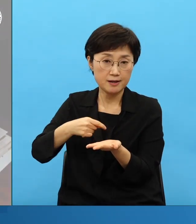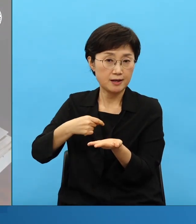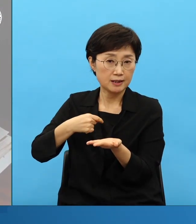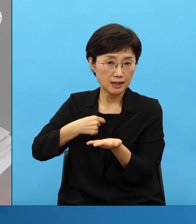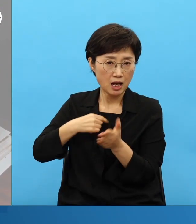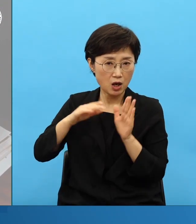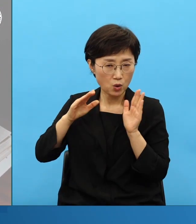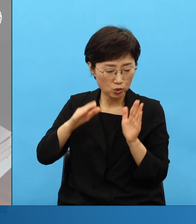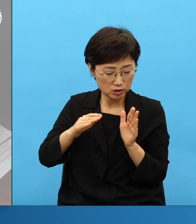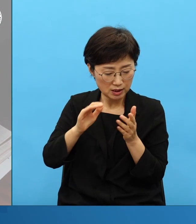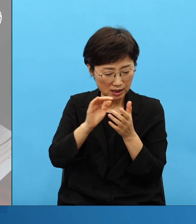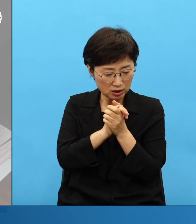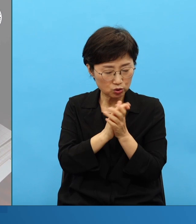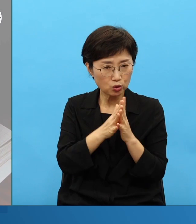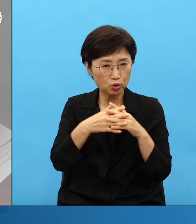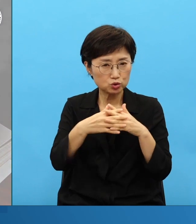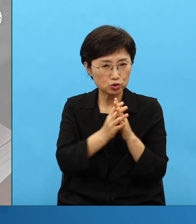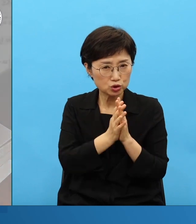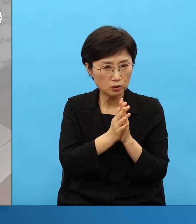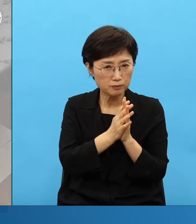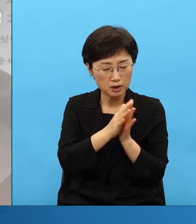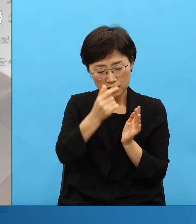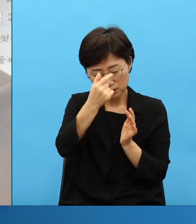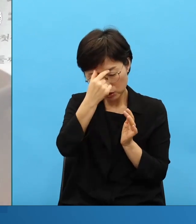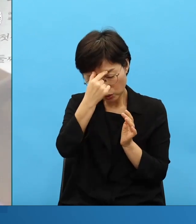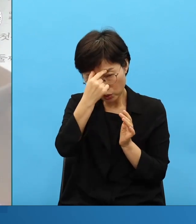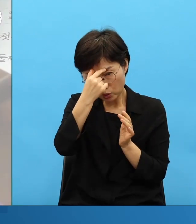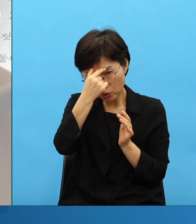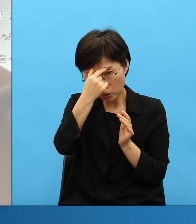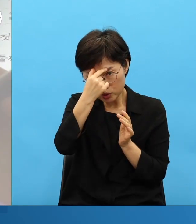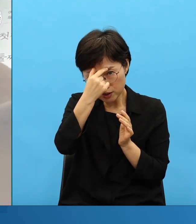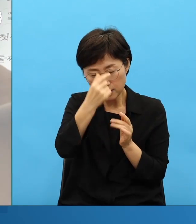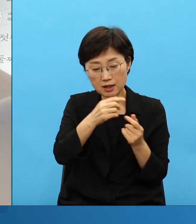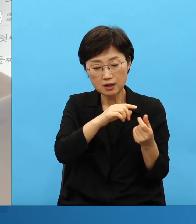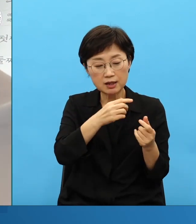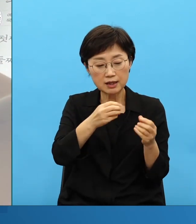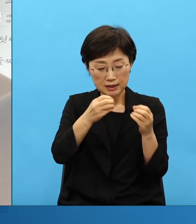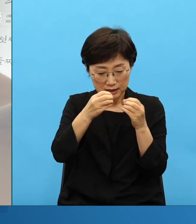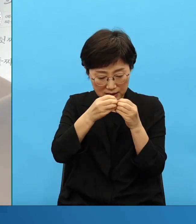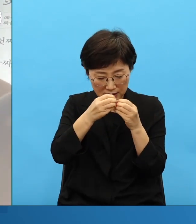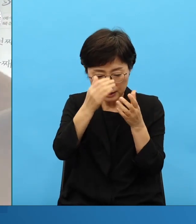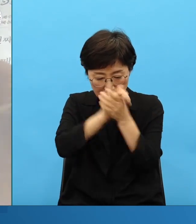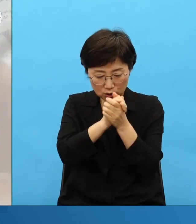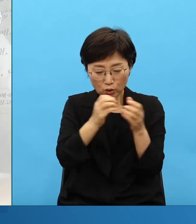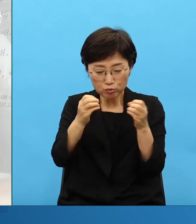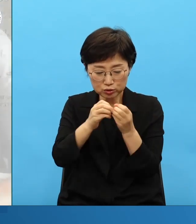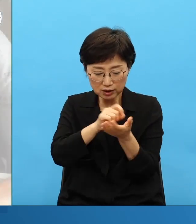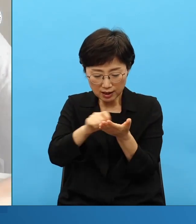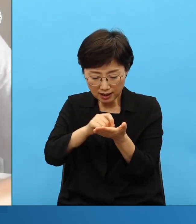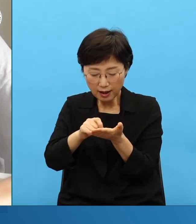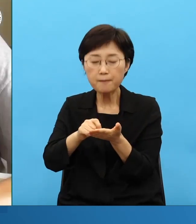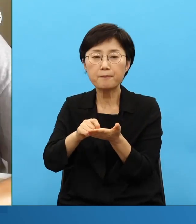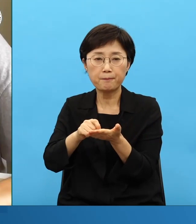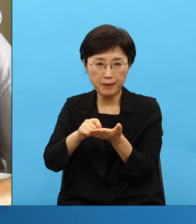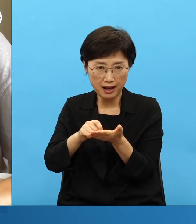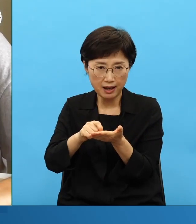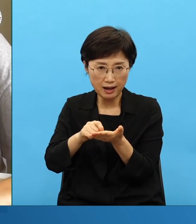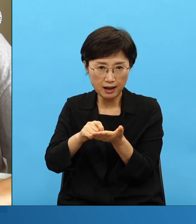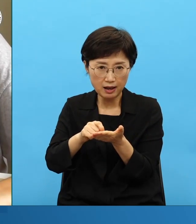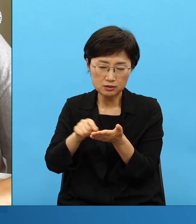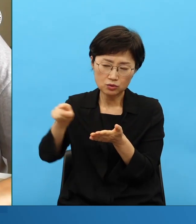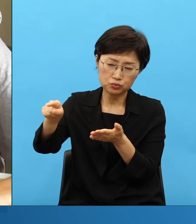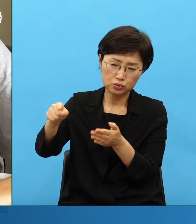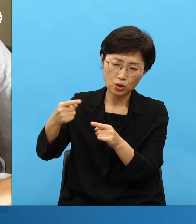오늘 기도첩상을 통해 현장에서 누릴 한 줄 기도문을 작성한다. 그리고 아직 교회에 나가지